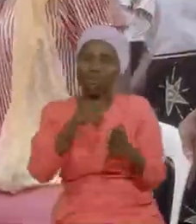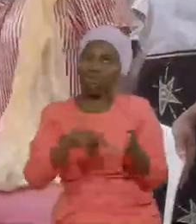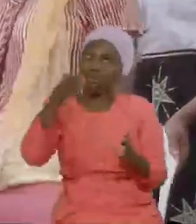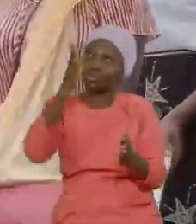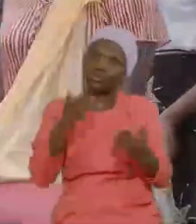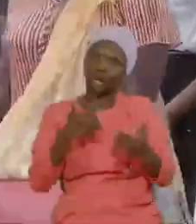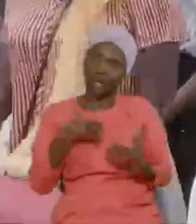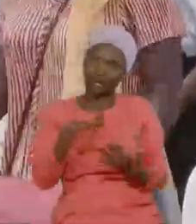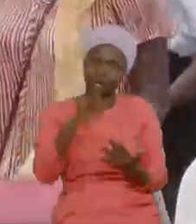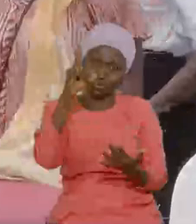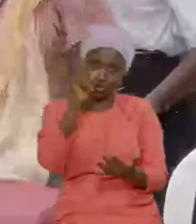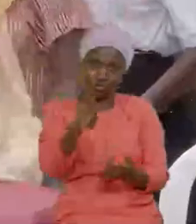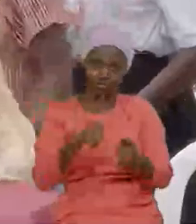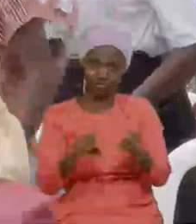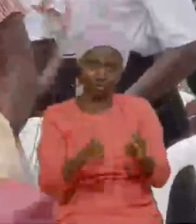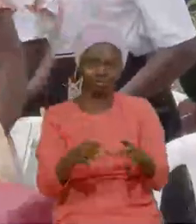Tu feras